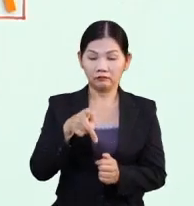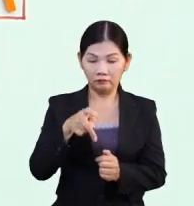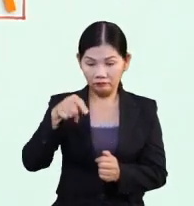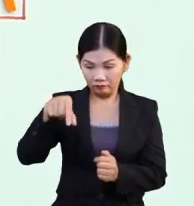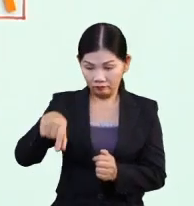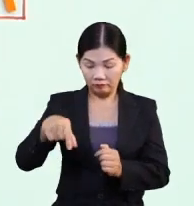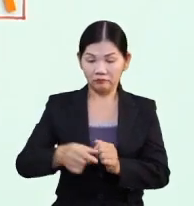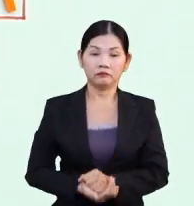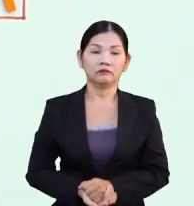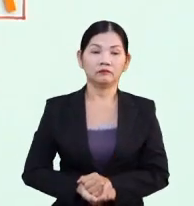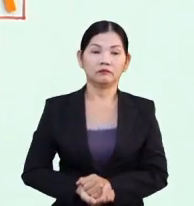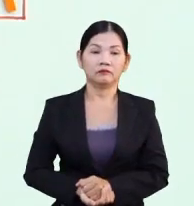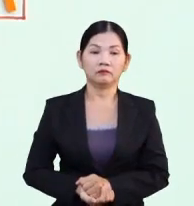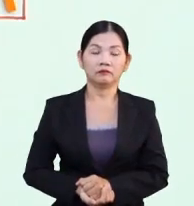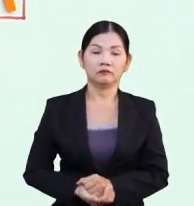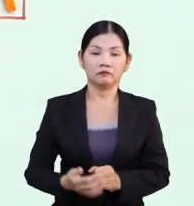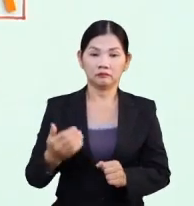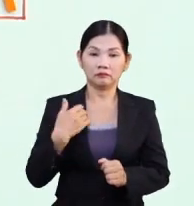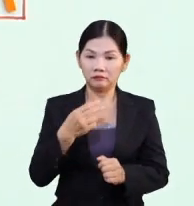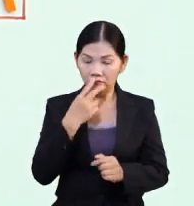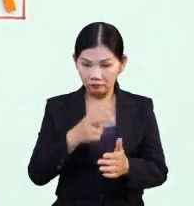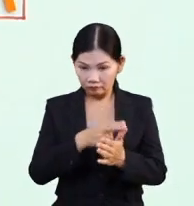ទម្ងន់ប៉ុន្មានគីឡូក្រាម